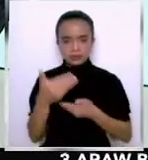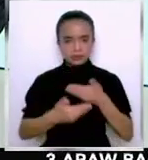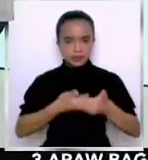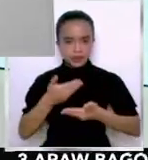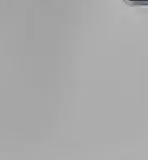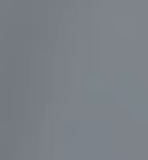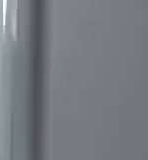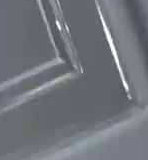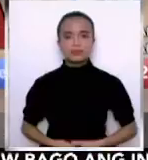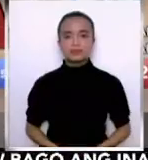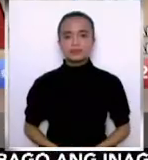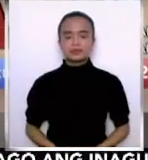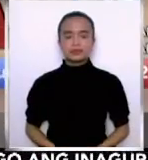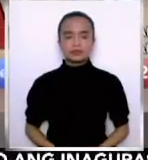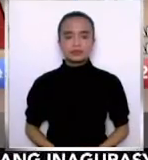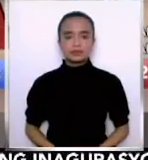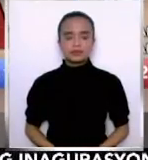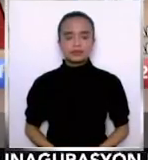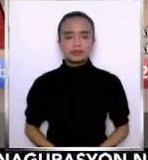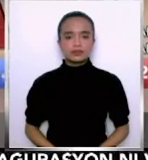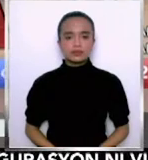Oida.